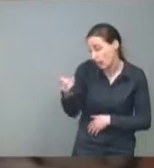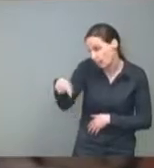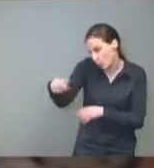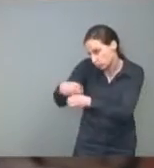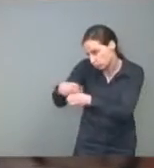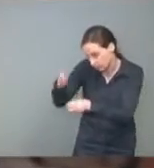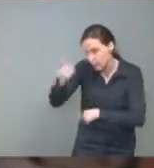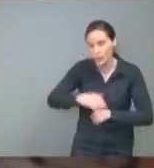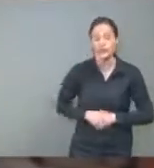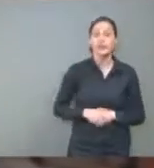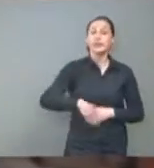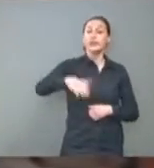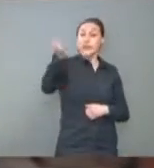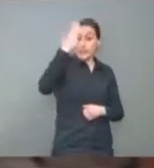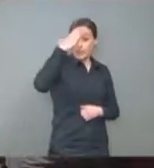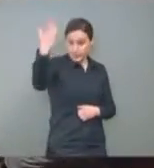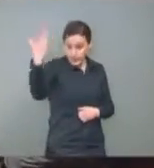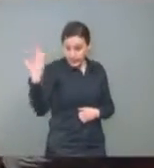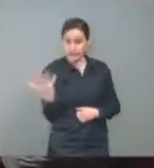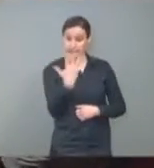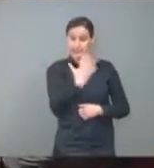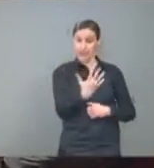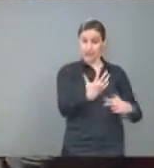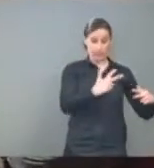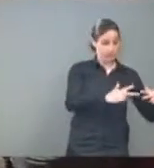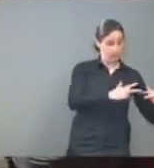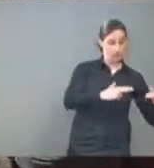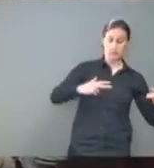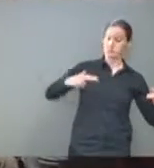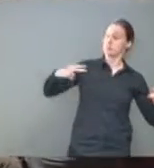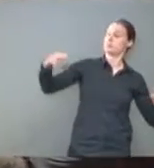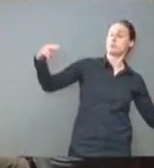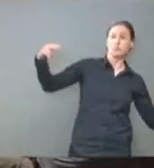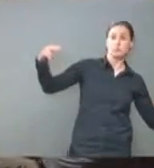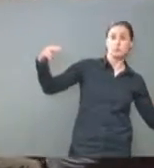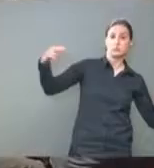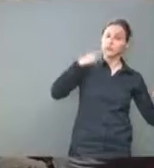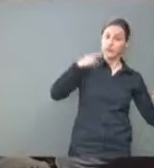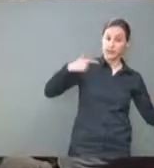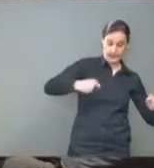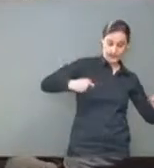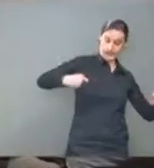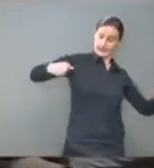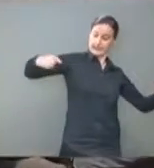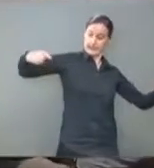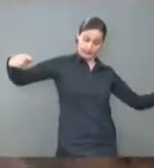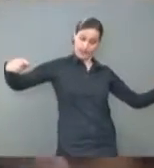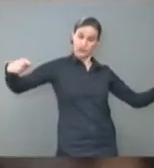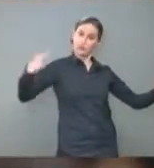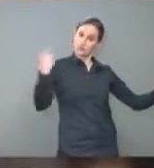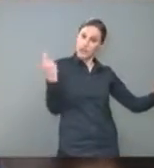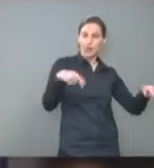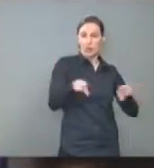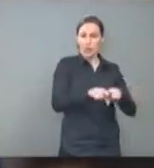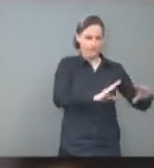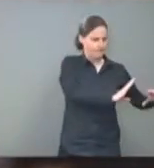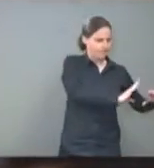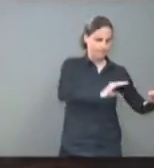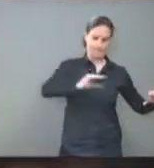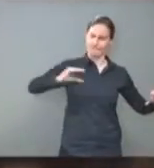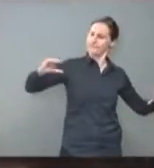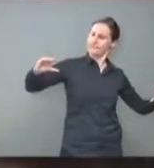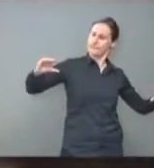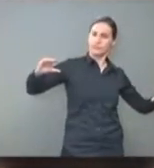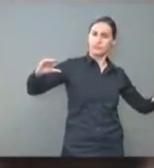tranches d'impôts, et plus du coup, vous lissez l'effort. Mais évidemment que vous enlevez un bout, il y a l'autre bout, il faut payer. Ah,